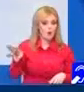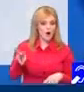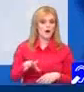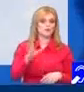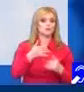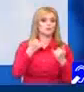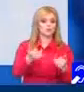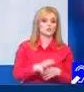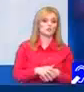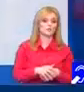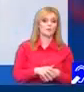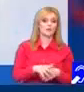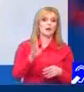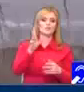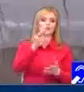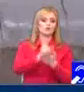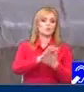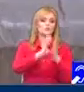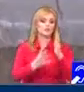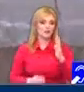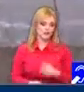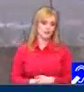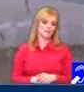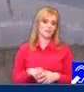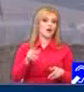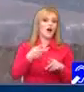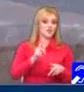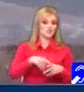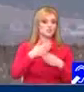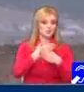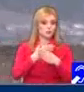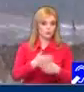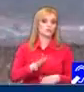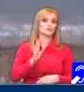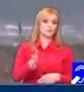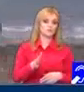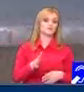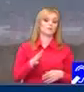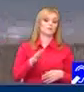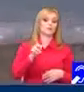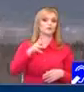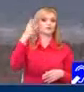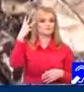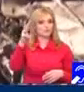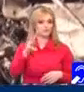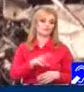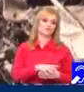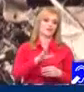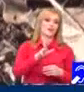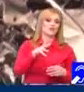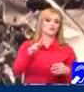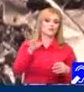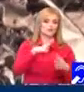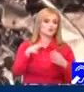de lei vor fi alocate fondului viei și vinului. Prioritățile de acordare a subvențiilor vor fi axate pe modernizarea sectorului, gestionarea durabilă